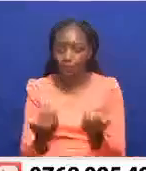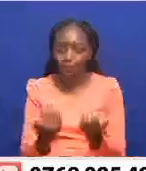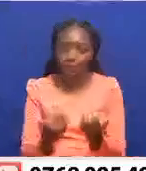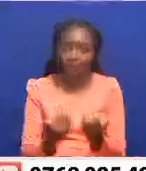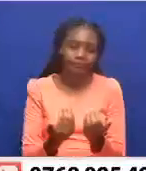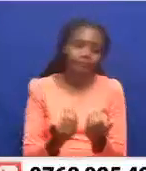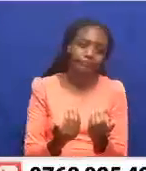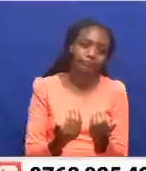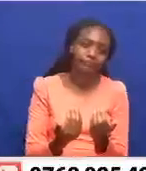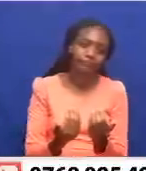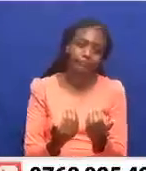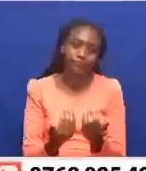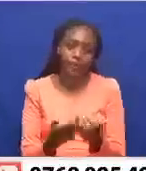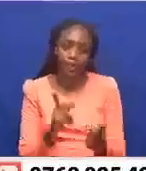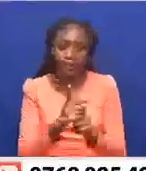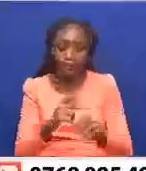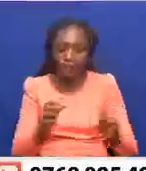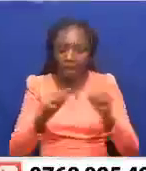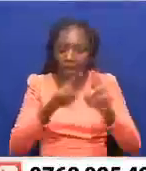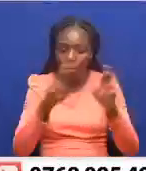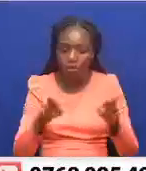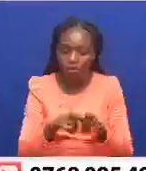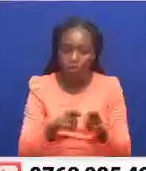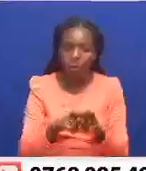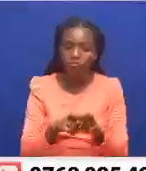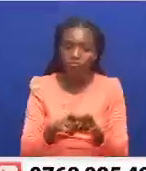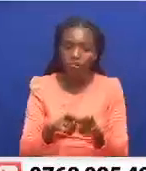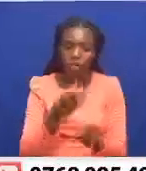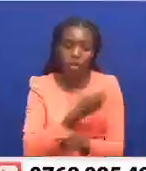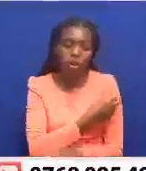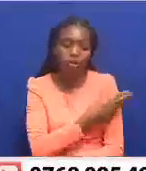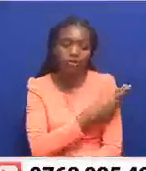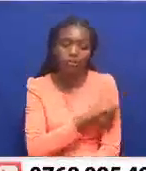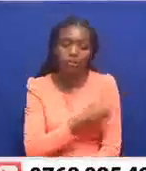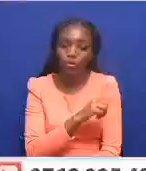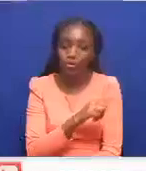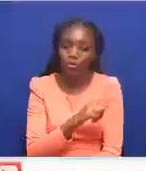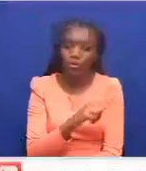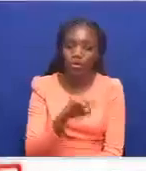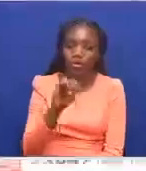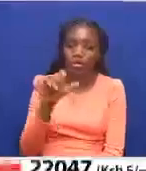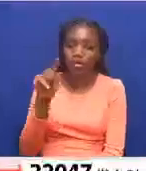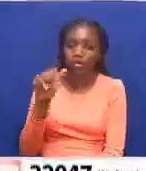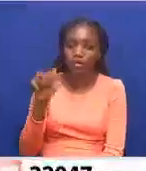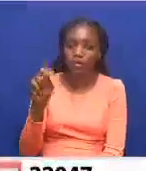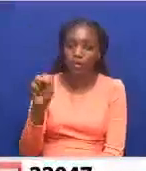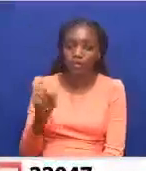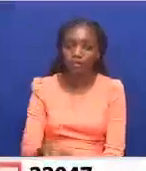imehifadhiwa katika chumba cha kuhifadhi maiti katika hospitali ya rufaa ya Iten.